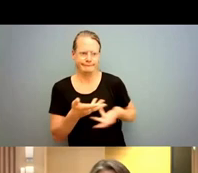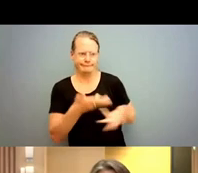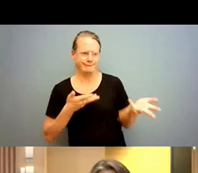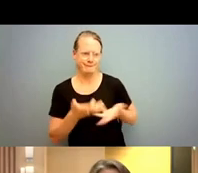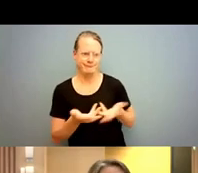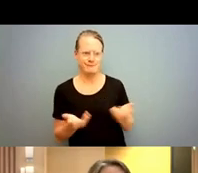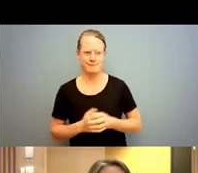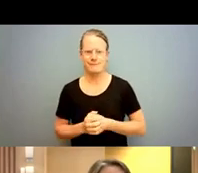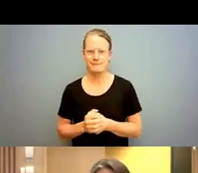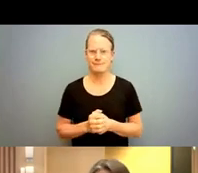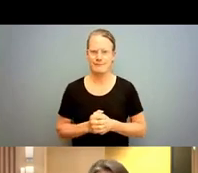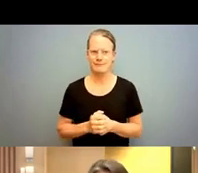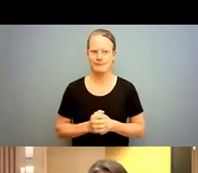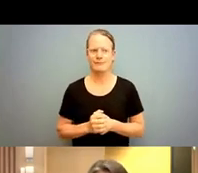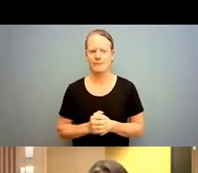attojuvo.